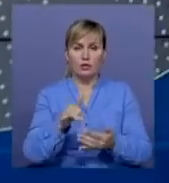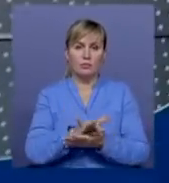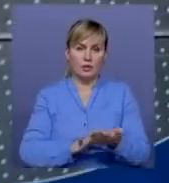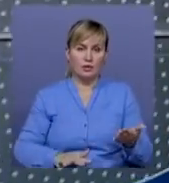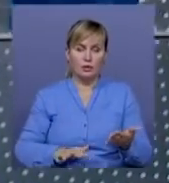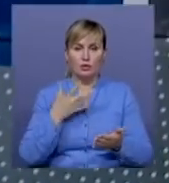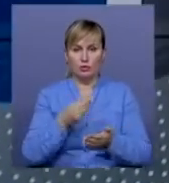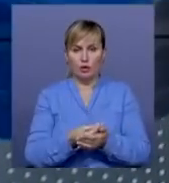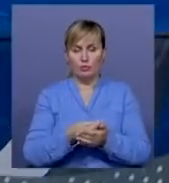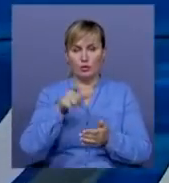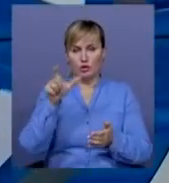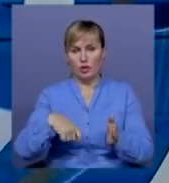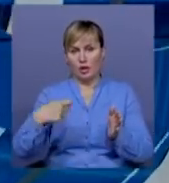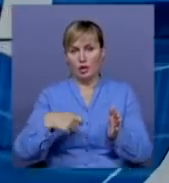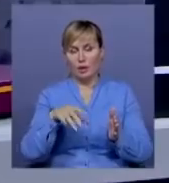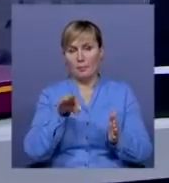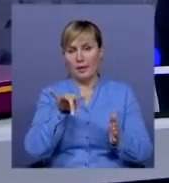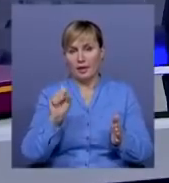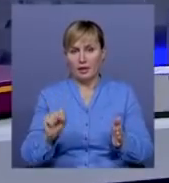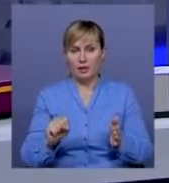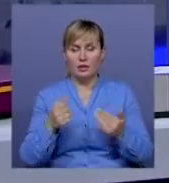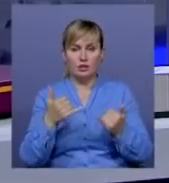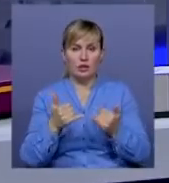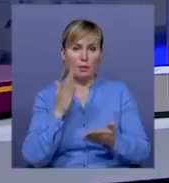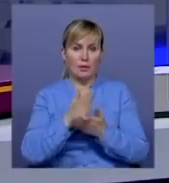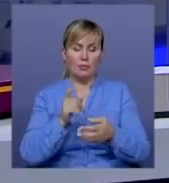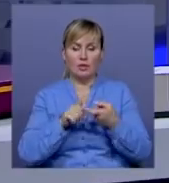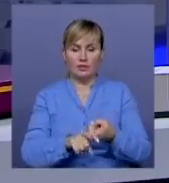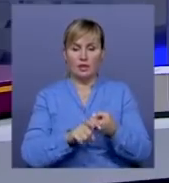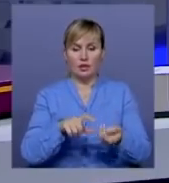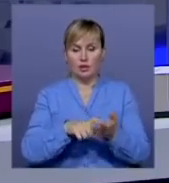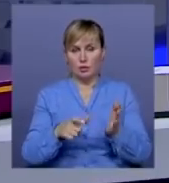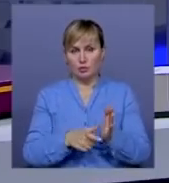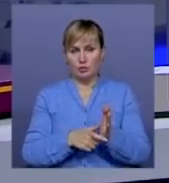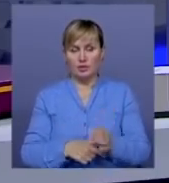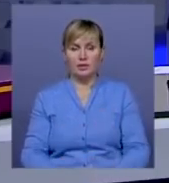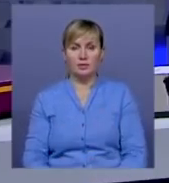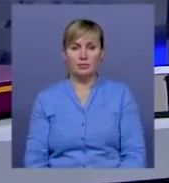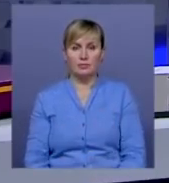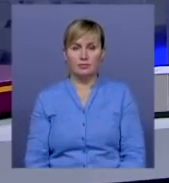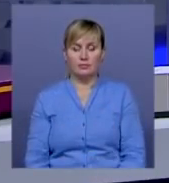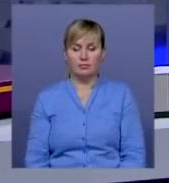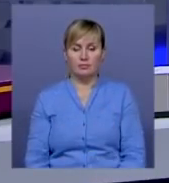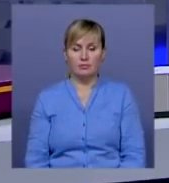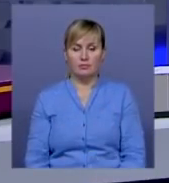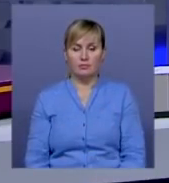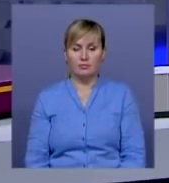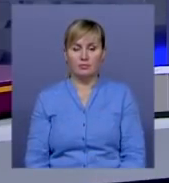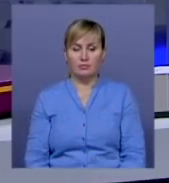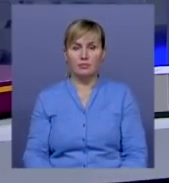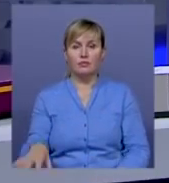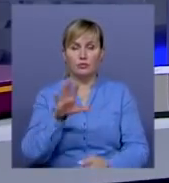наш собственный корреспондент Мира Альжанова. Она на прямой связи со студией. Мира, вот с ценами